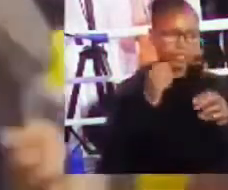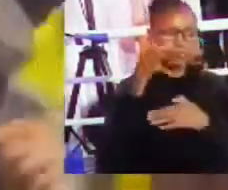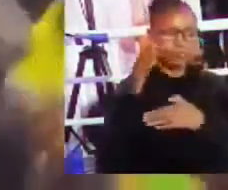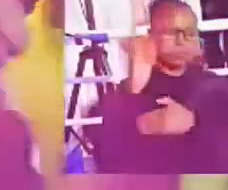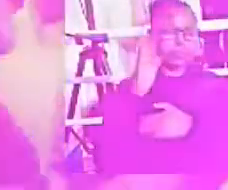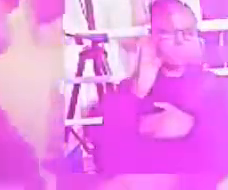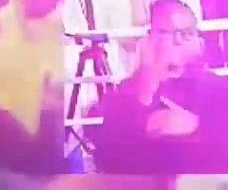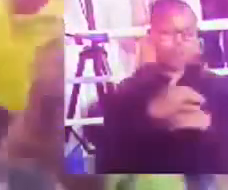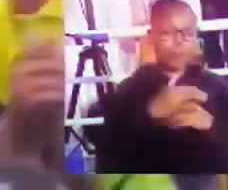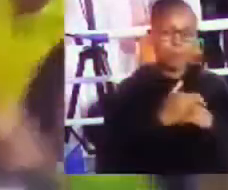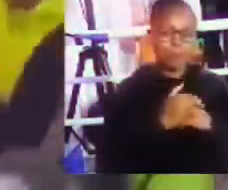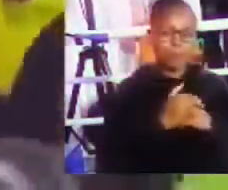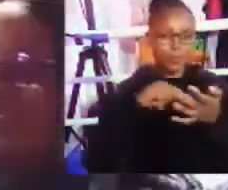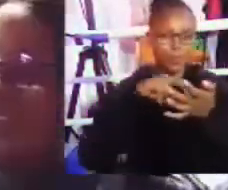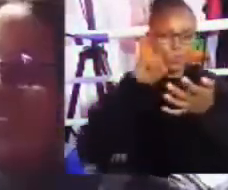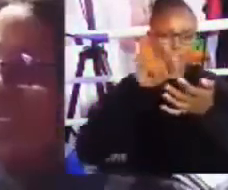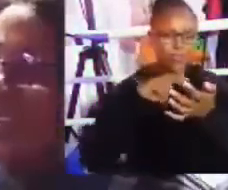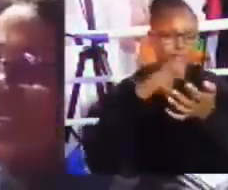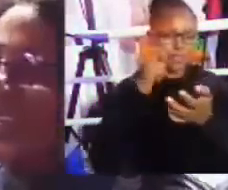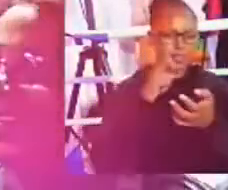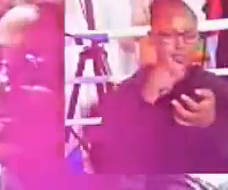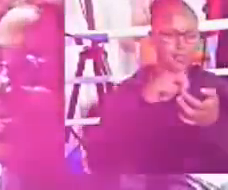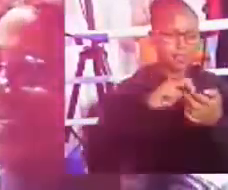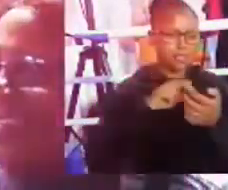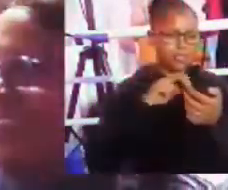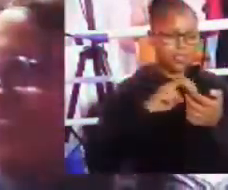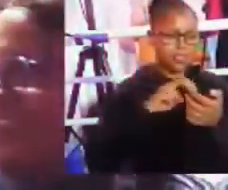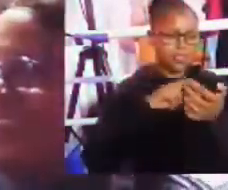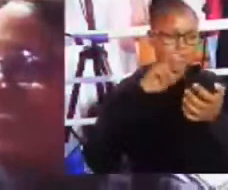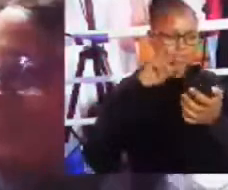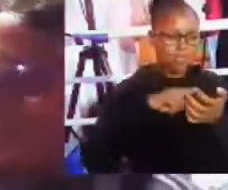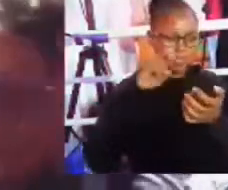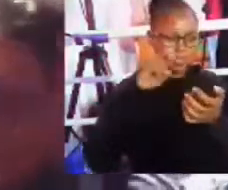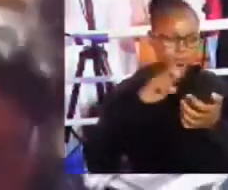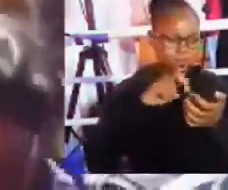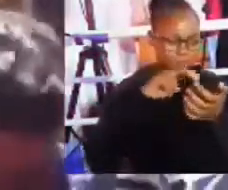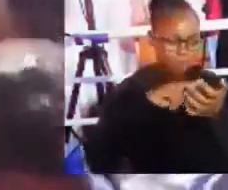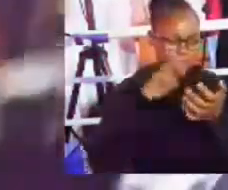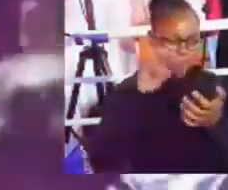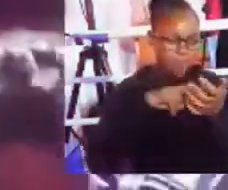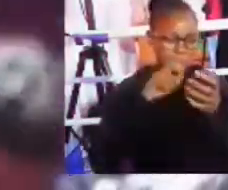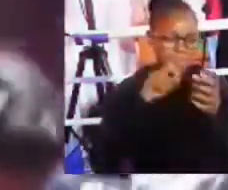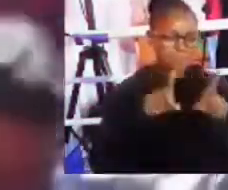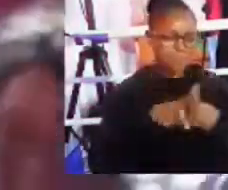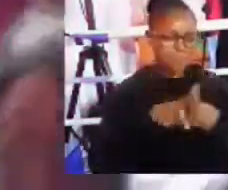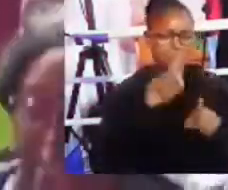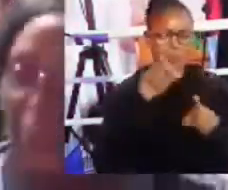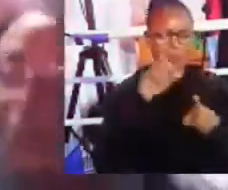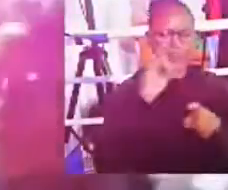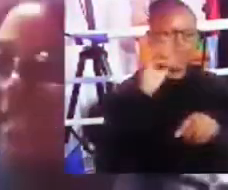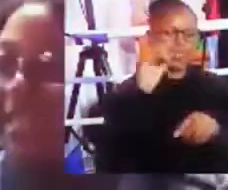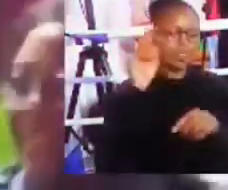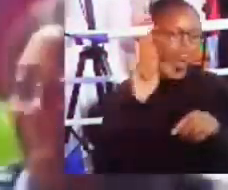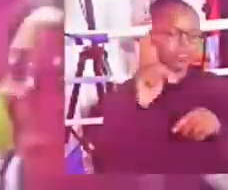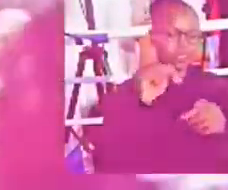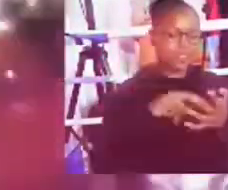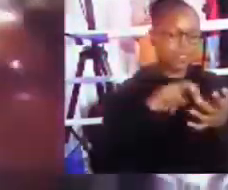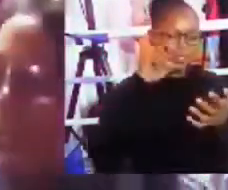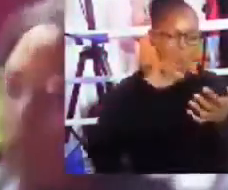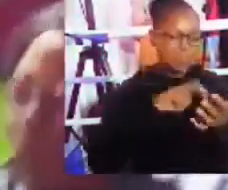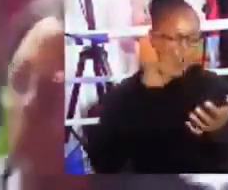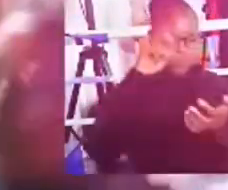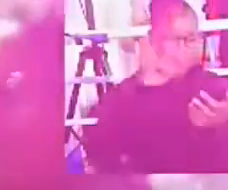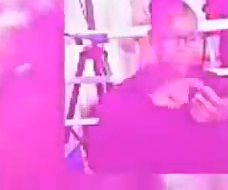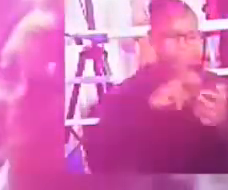Kugosha na kunenehia wadheri. Turuke kisayu ni turuke. Ni turuke. Haya tumue pia